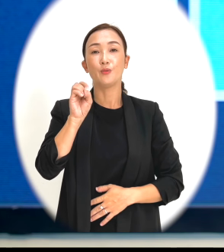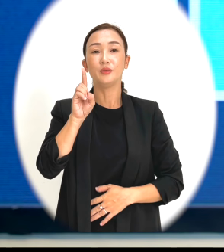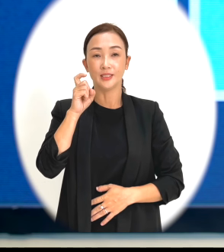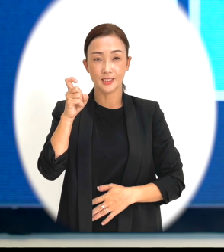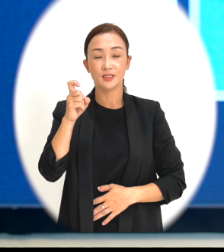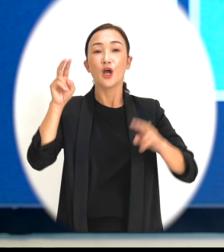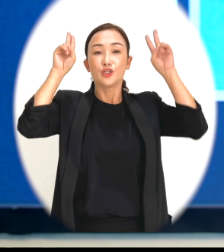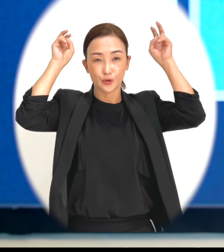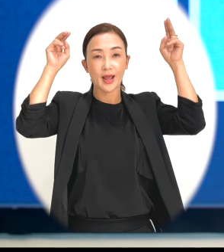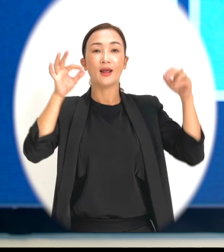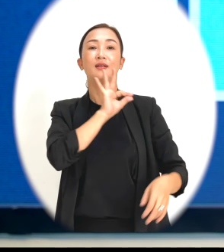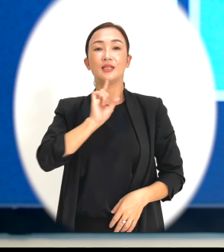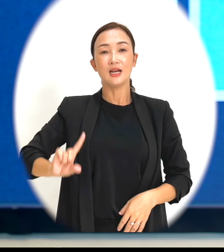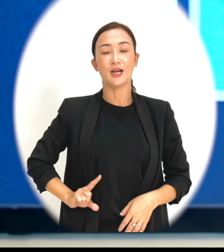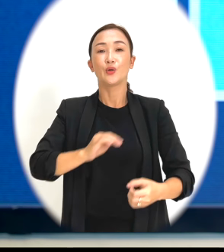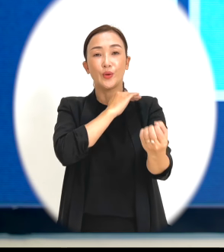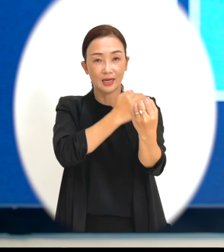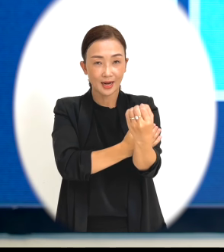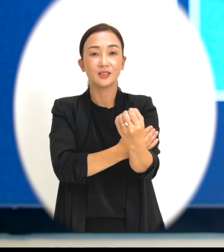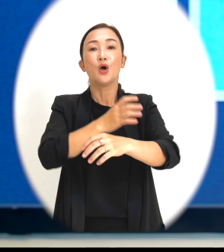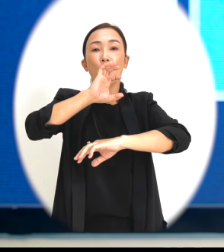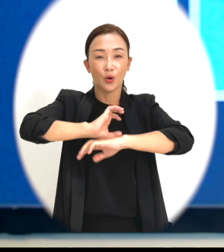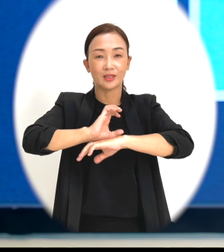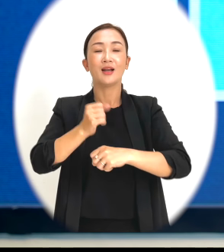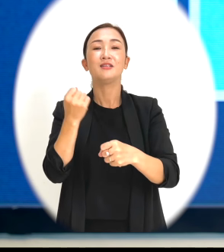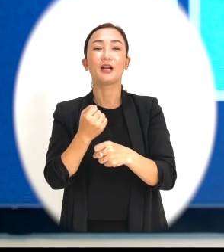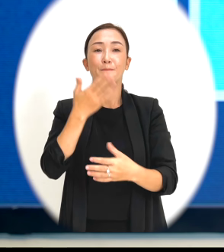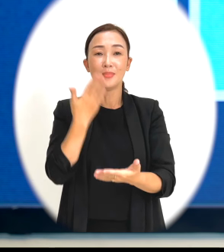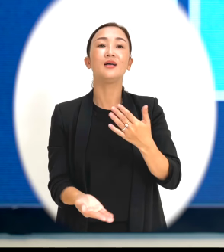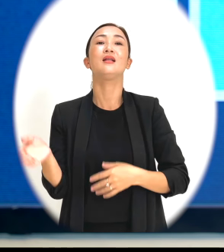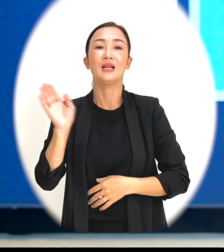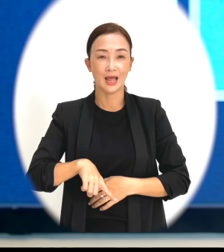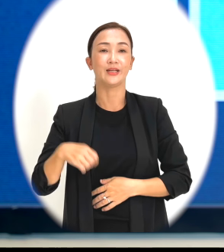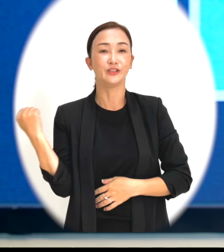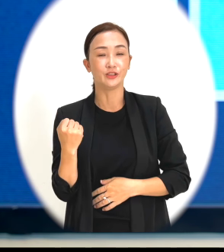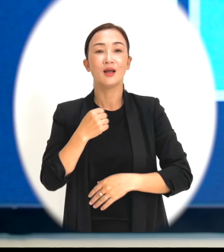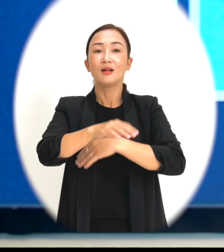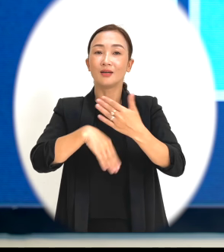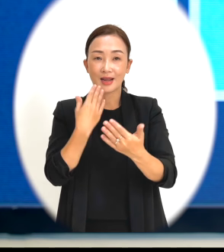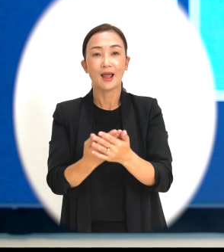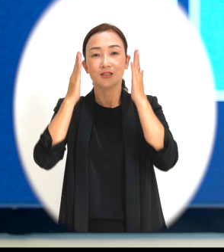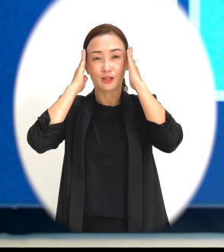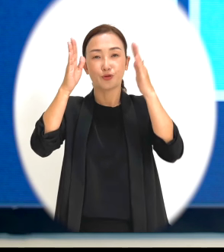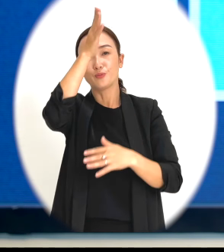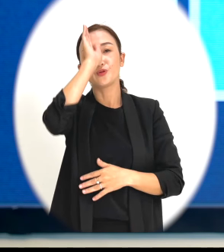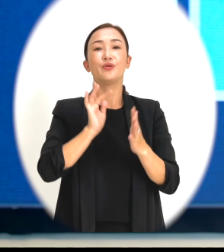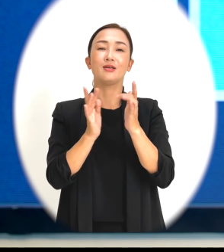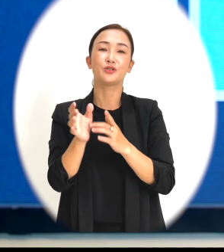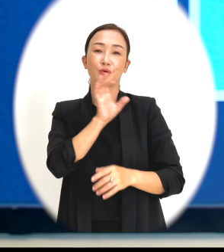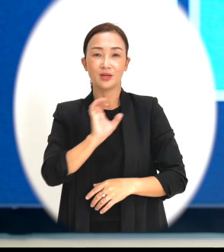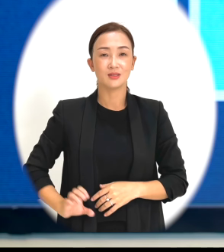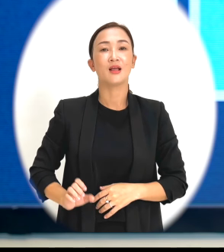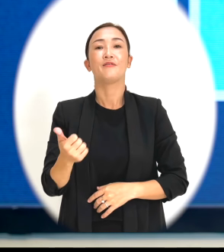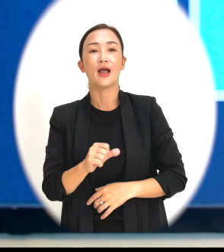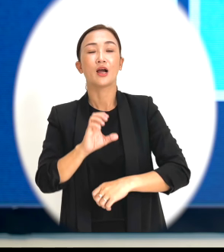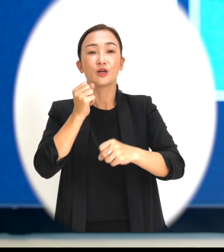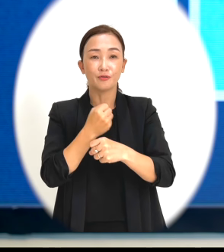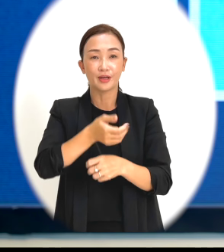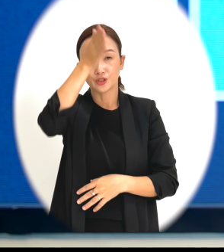2019, Hội Thánh được phấn hưng với thông điệp của Tin Lành quyền năng. Tất cả tập trung vào Chúa Giêsu Christ và công tác mà Ngài đã